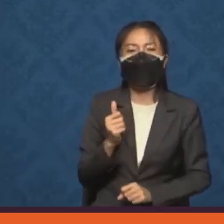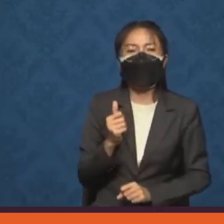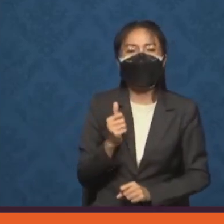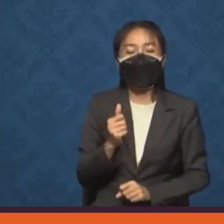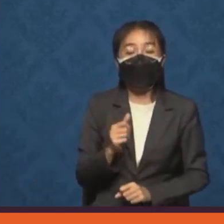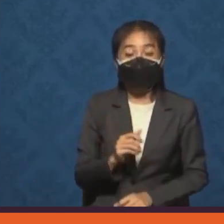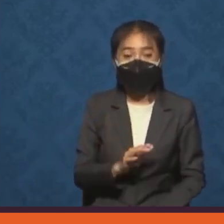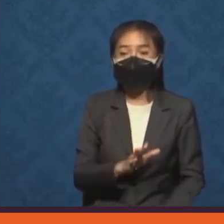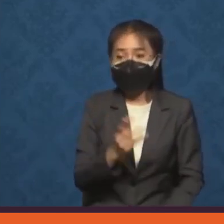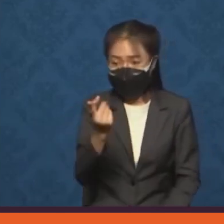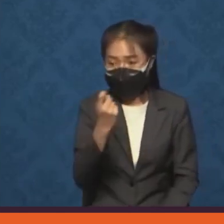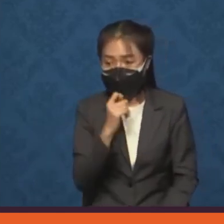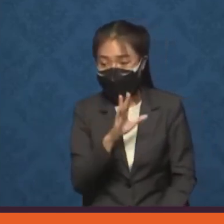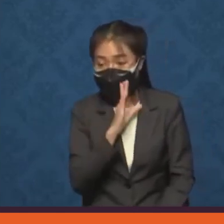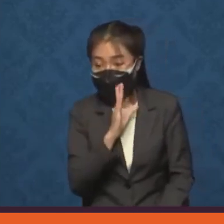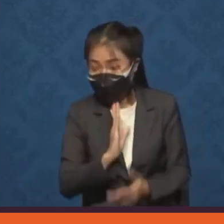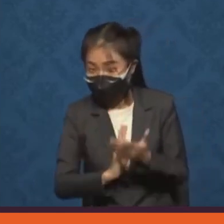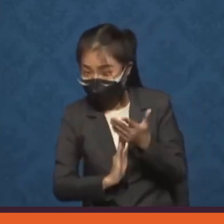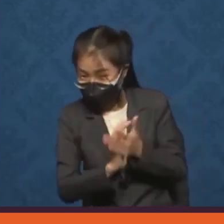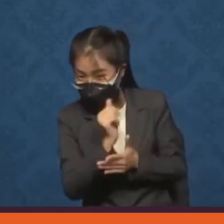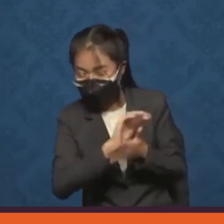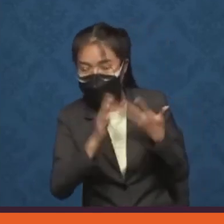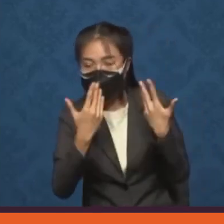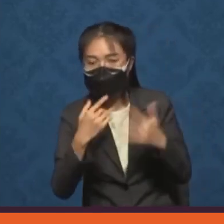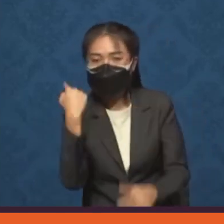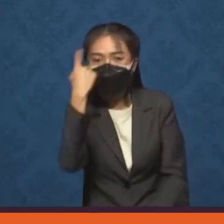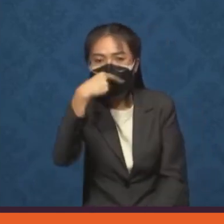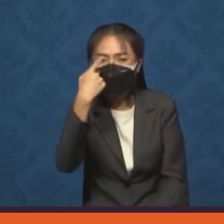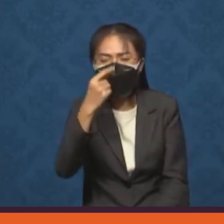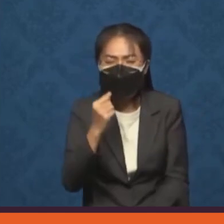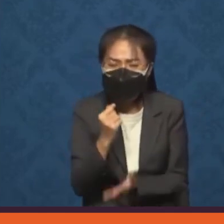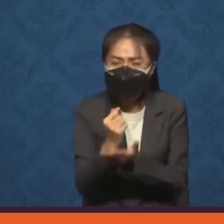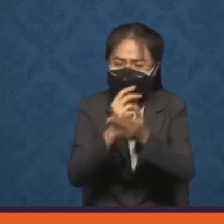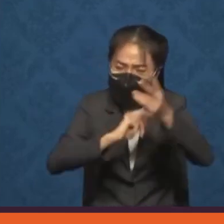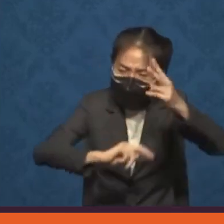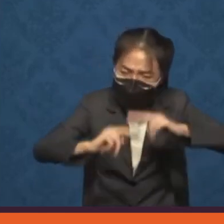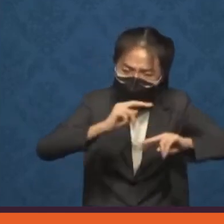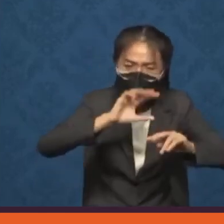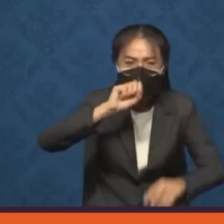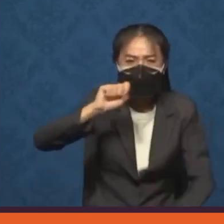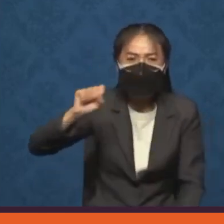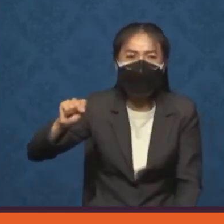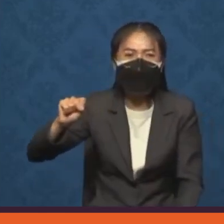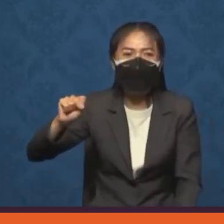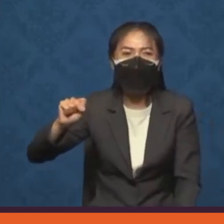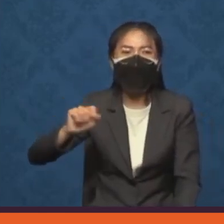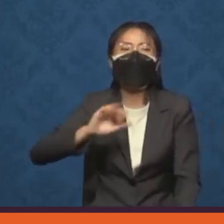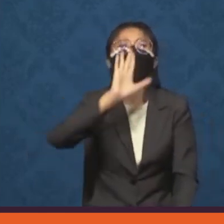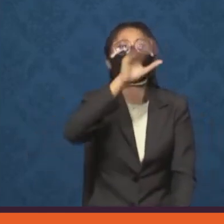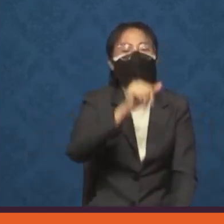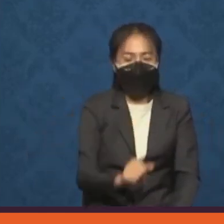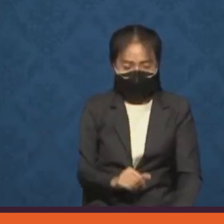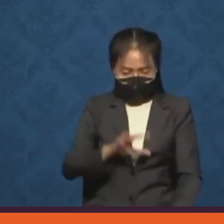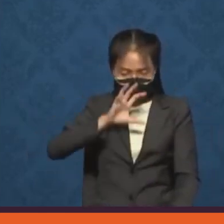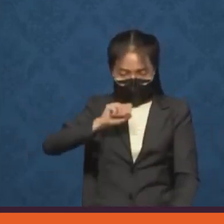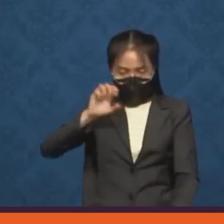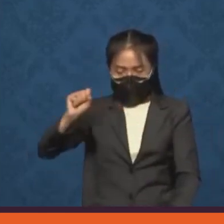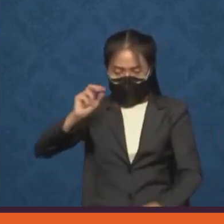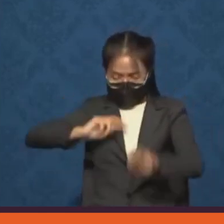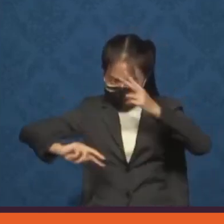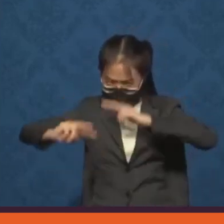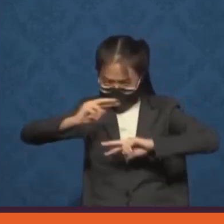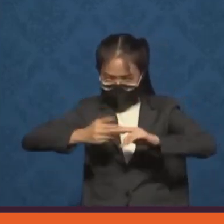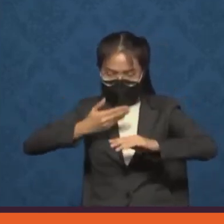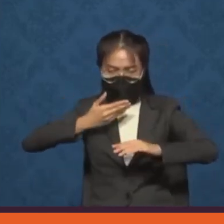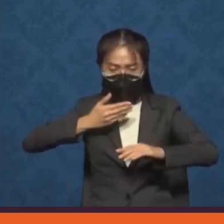าผ่านขึ้นมาแล้วใครจะตรวจสอบส.ส.ล่ะคำตอบคือส.ส.โดนตรวจสอบตามรัฐธรรมนูญ60เต็มไปหมดอยู่แล้ว